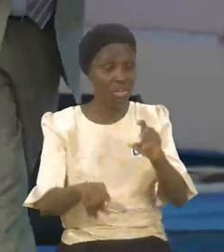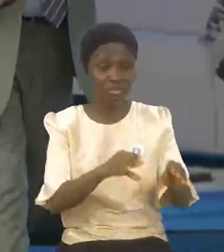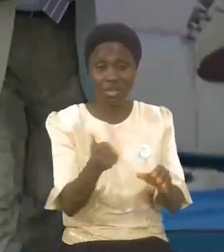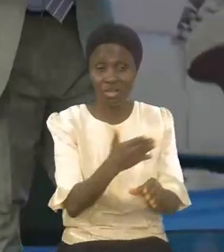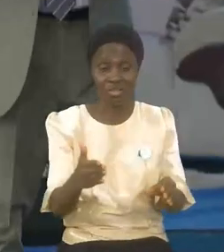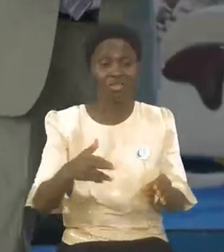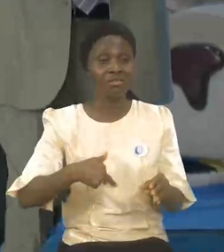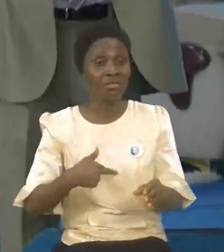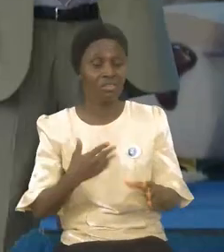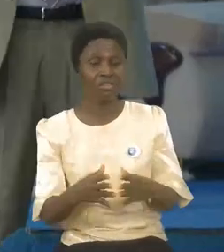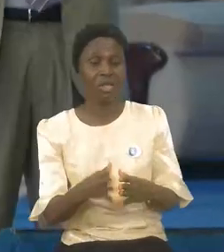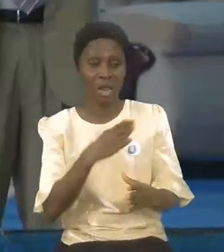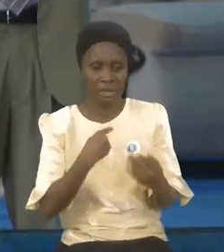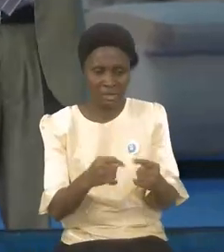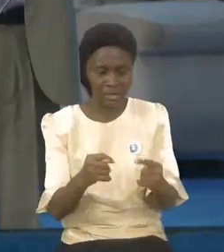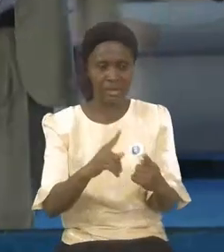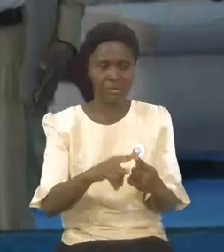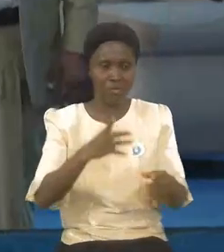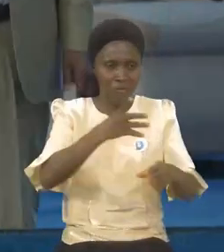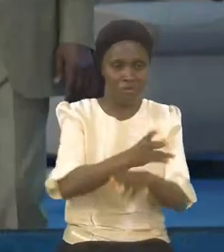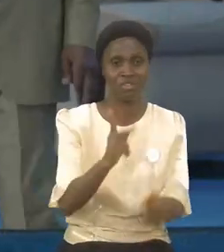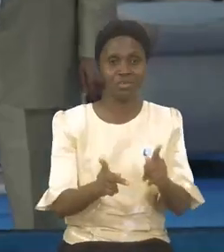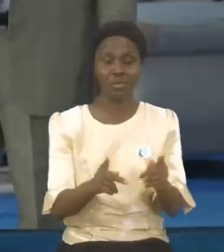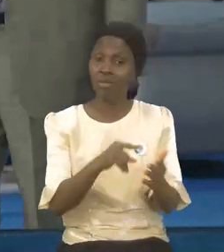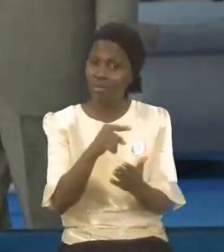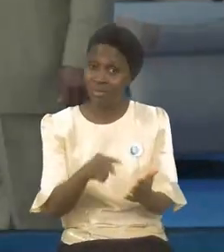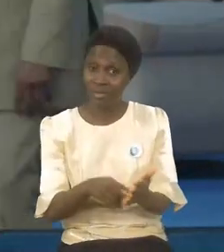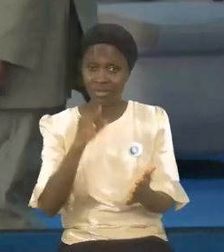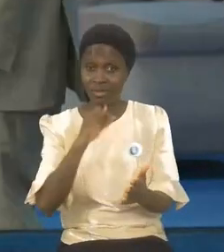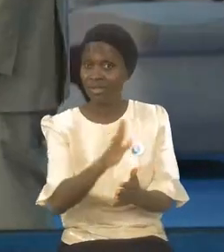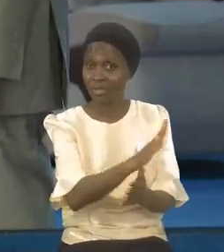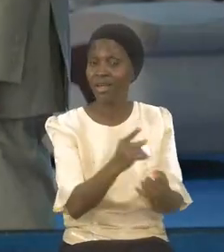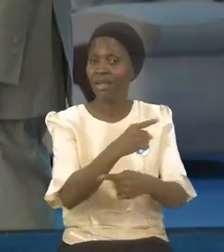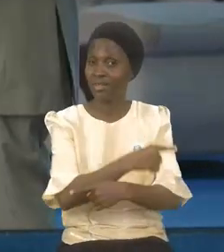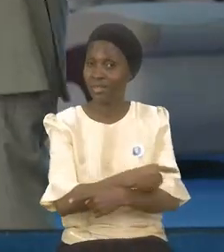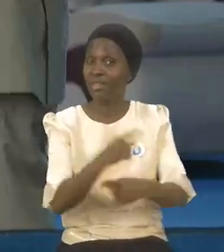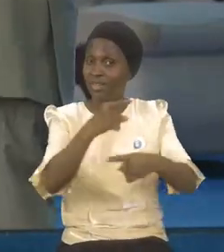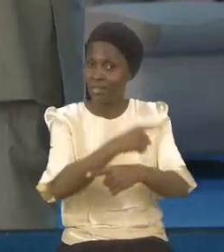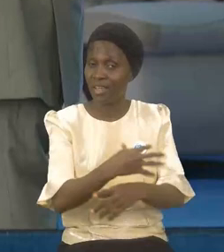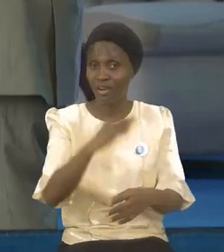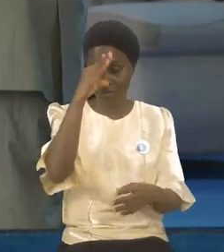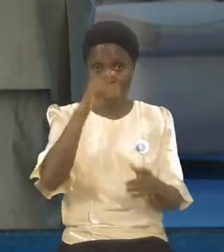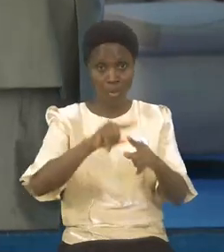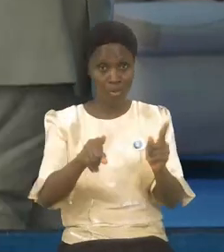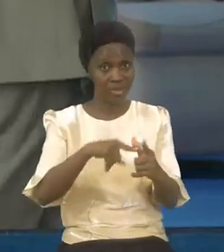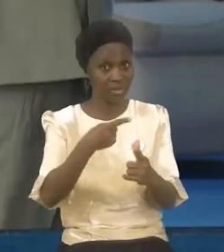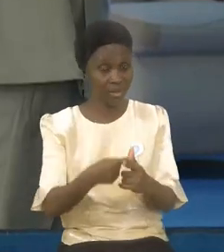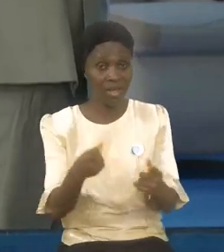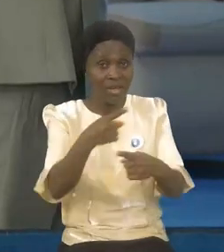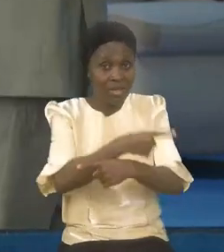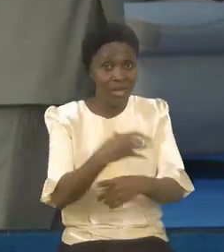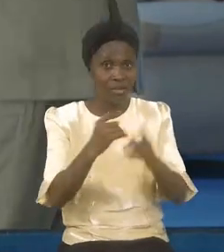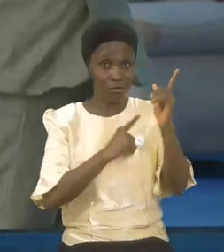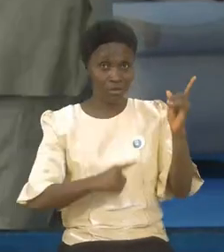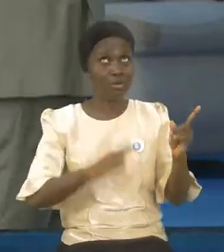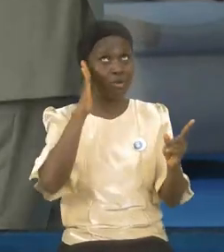faire de religieux et essaie de convertir les gens. Voici leur jour. Ce sont les jours de l'homme. Mais le jour du Seigneur